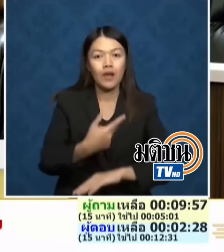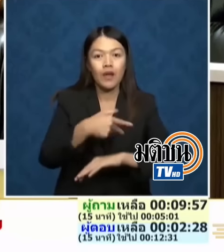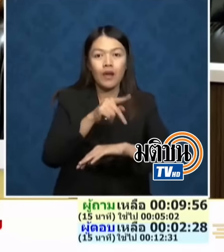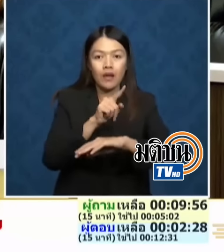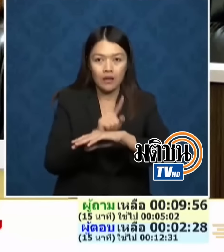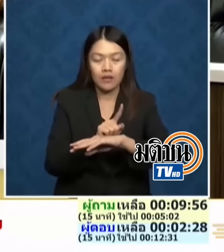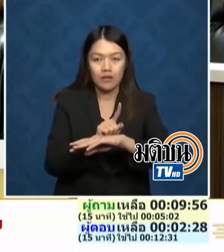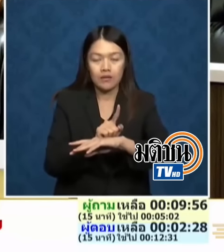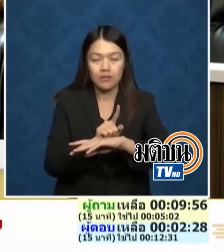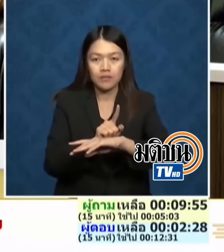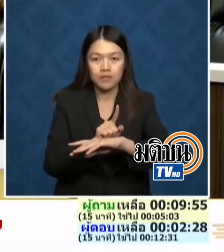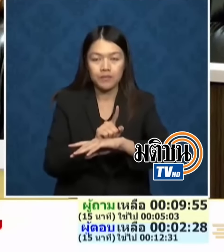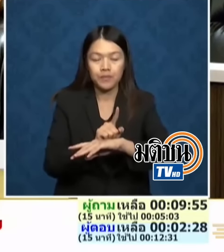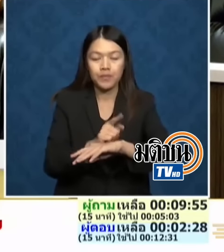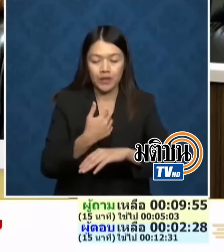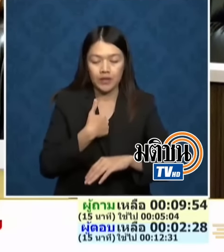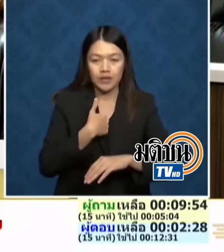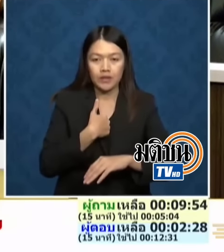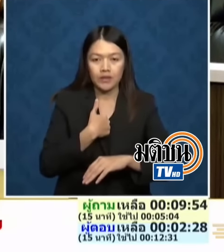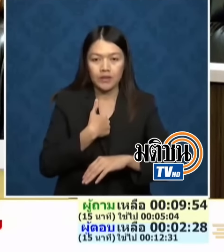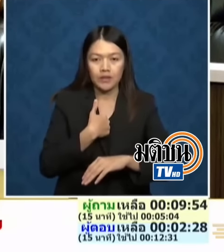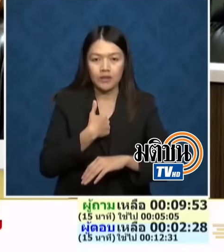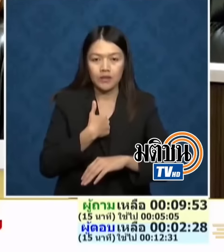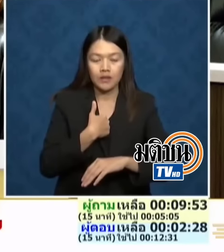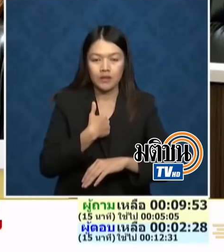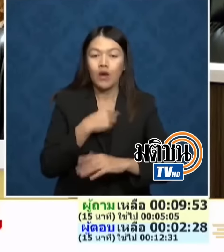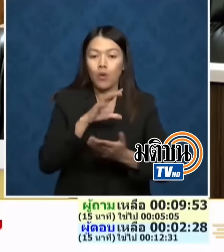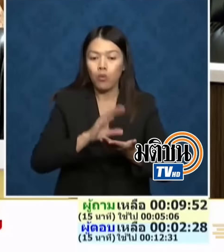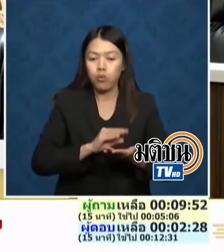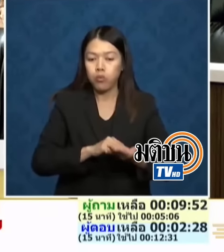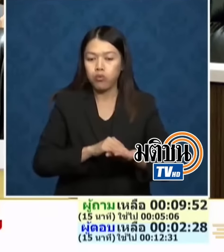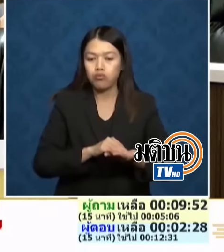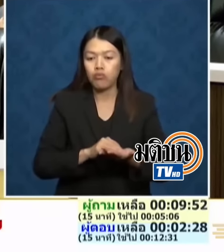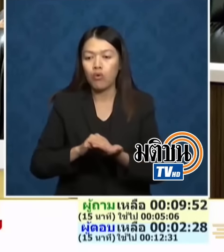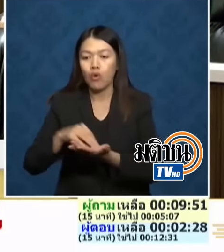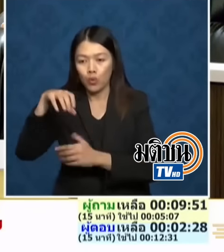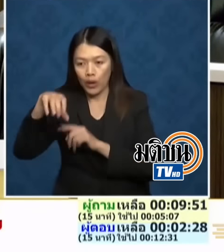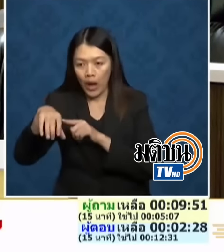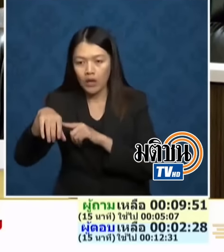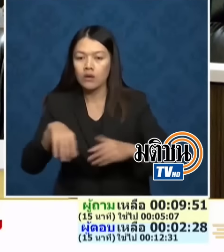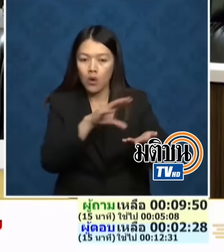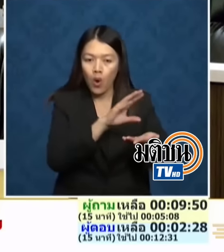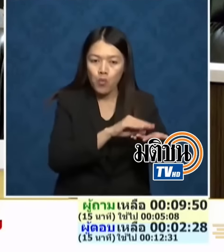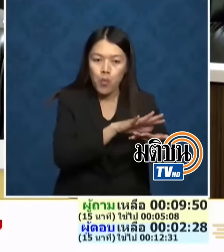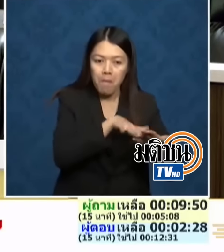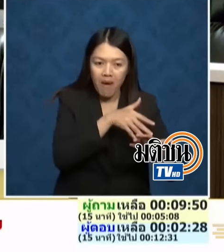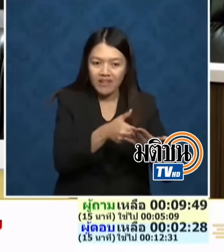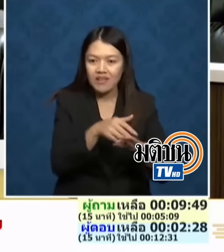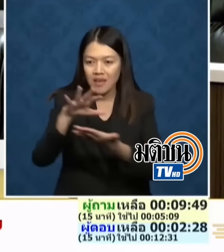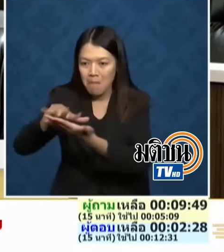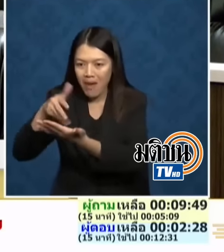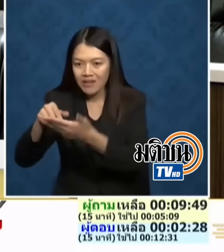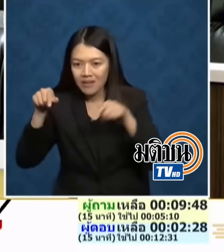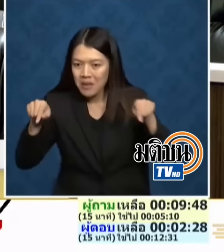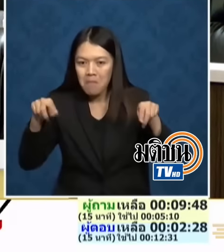ับแ่นอนครับว่าถาหากข้อมูลทงสองฝ่ายั้งสองหนวยงานไม่ตรงกันต่าง